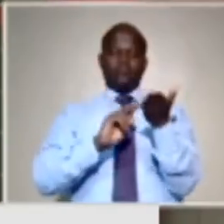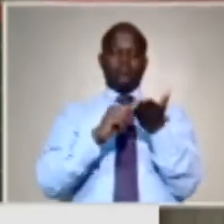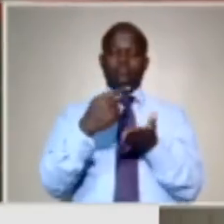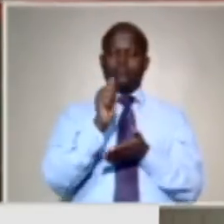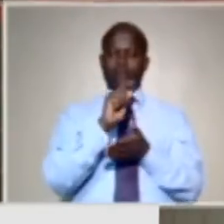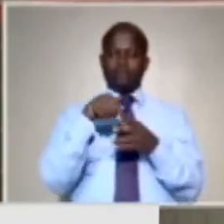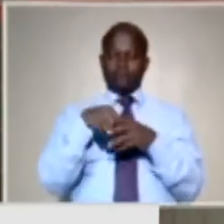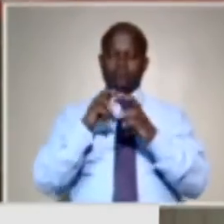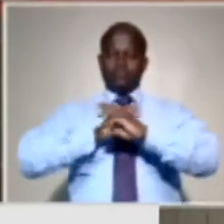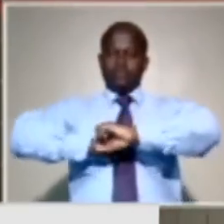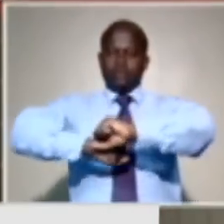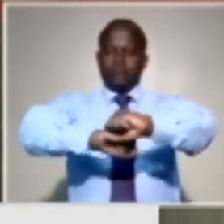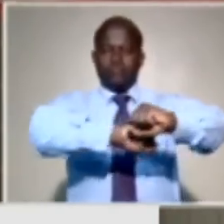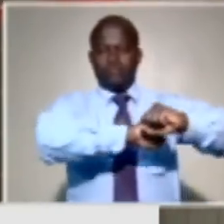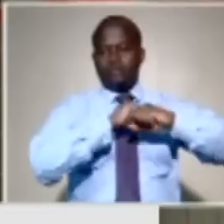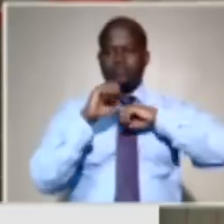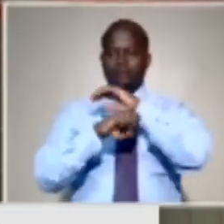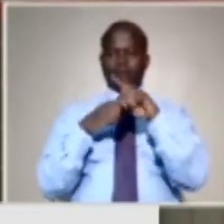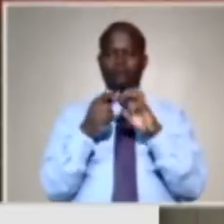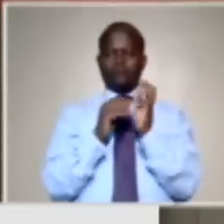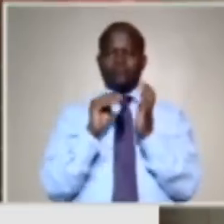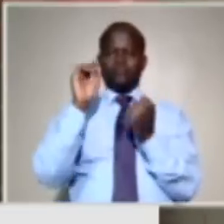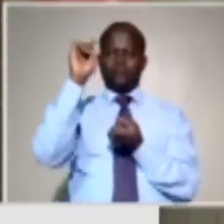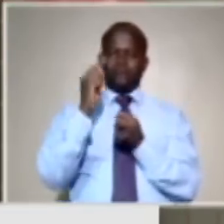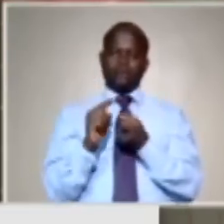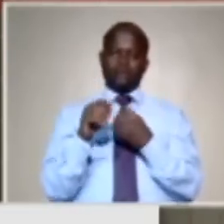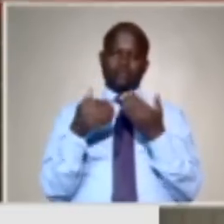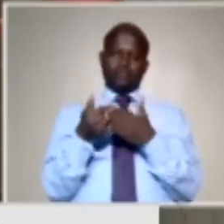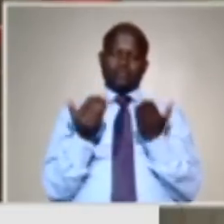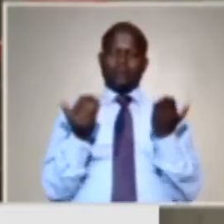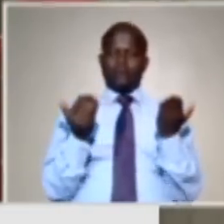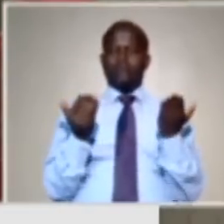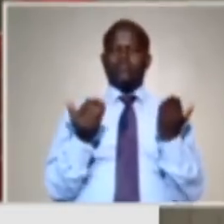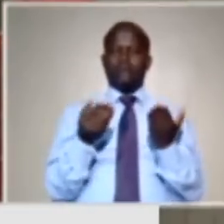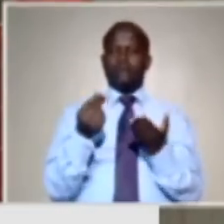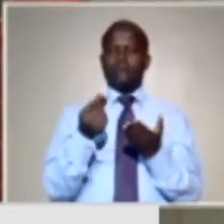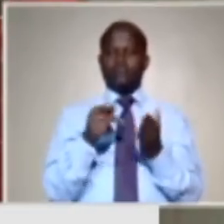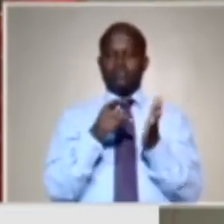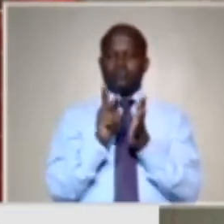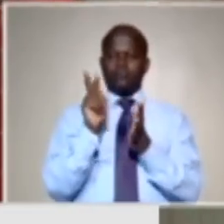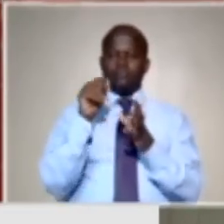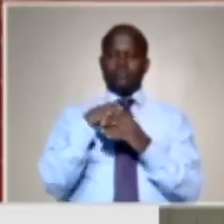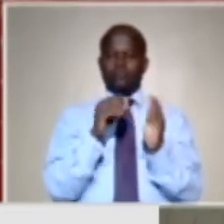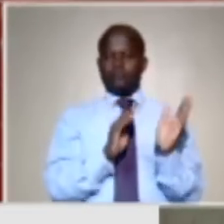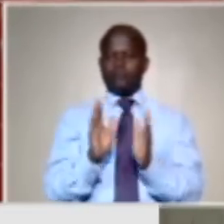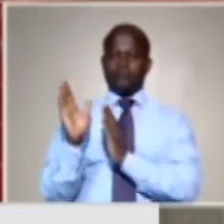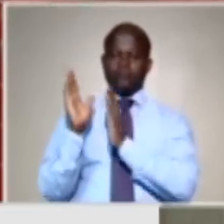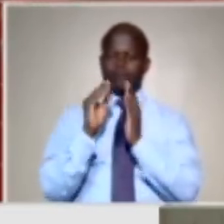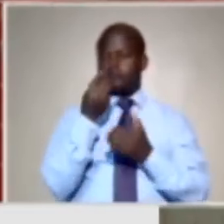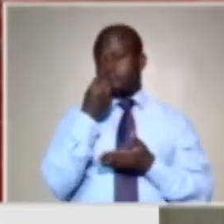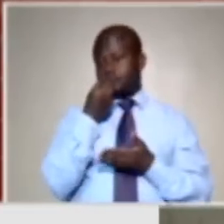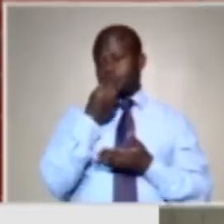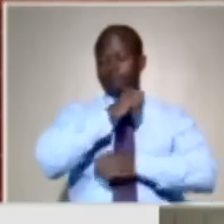mu buryo bwo kurengera ibidukikije, ariko no kugabanya ikiguzi byatwaraga mu gutegura